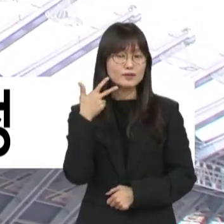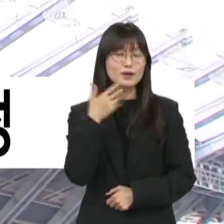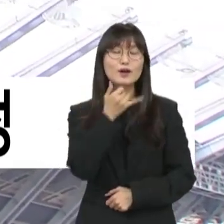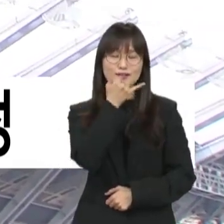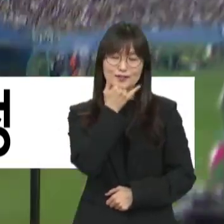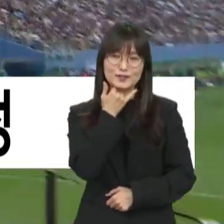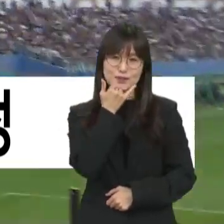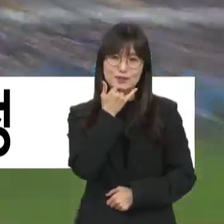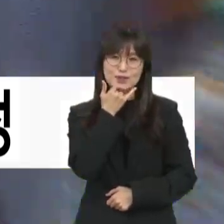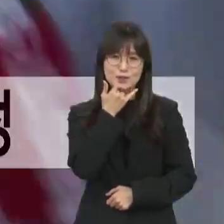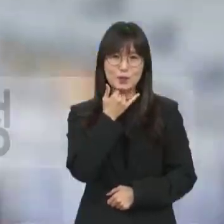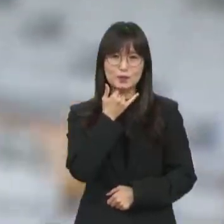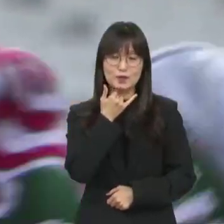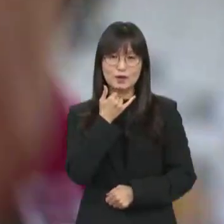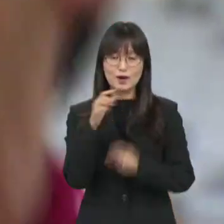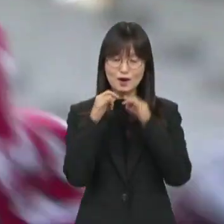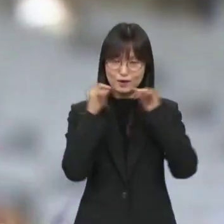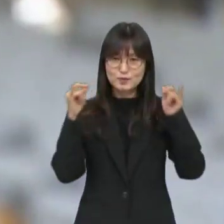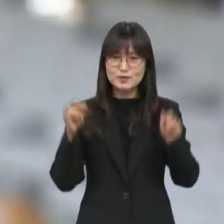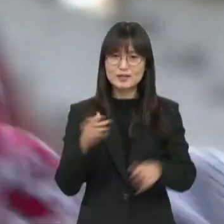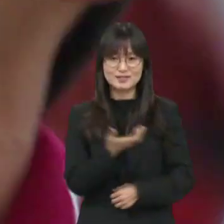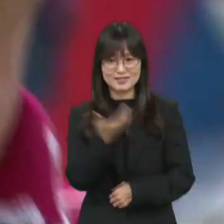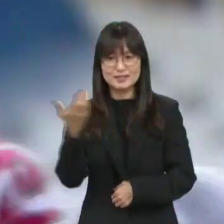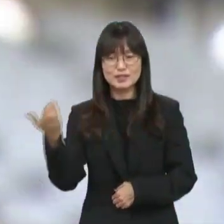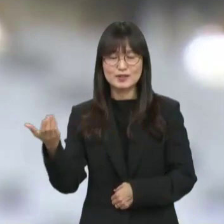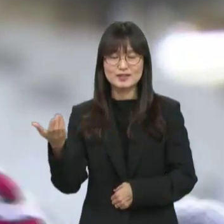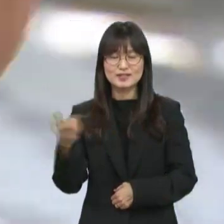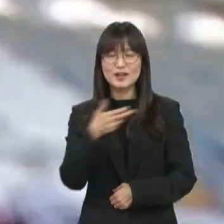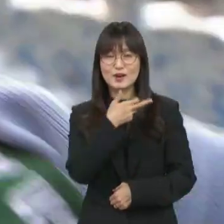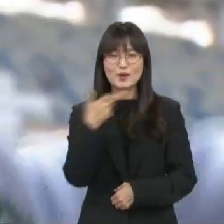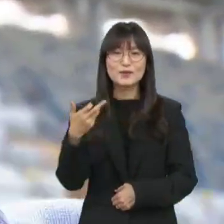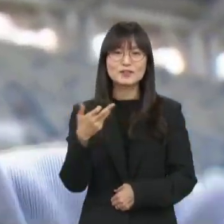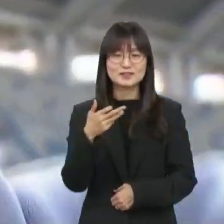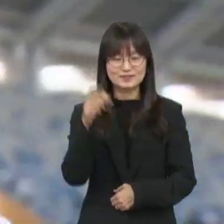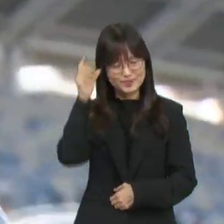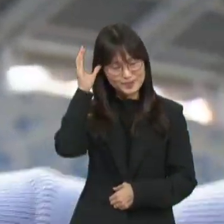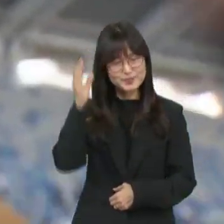빅리그 클럽으로 이적이 성사될지 여부에도 관심이 모아집니다